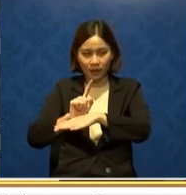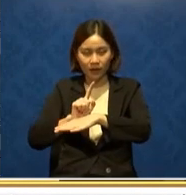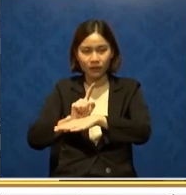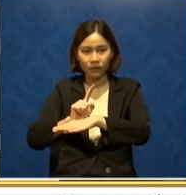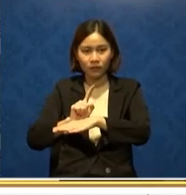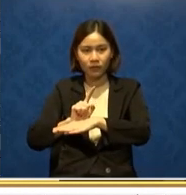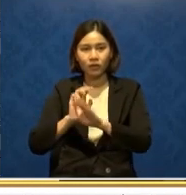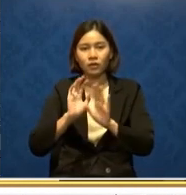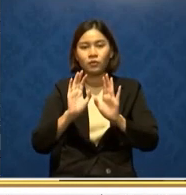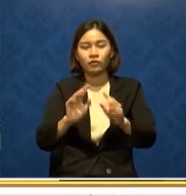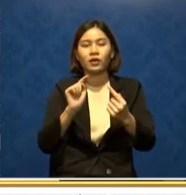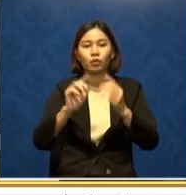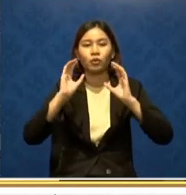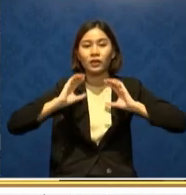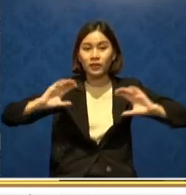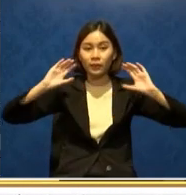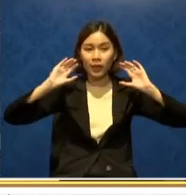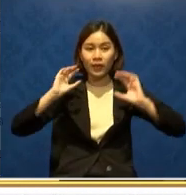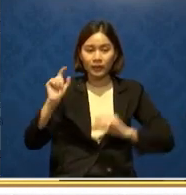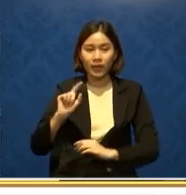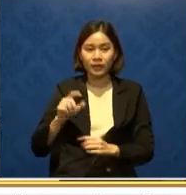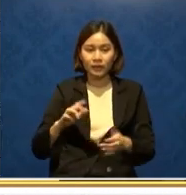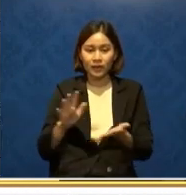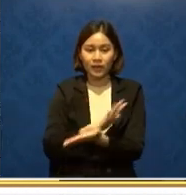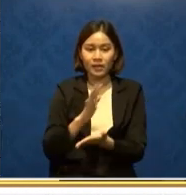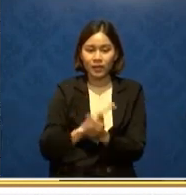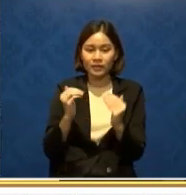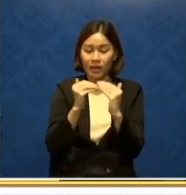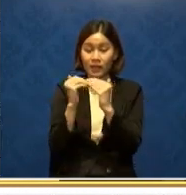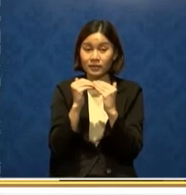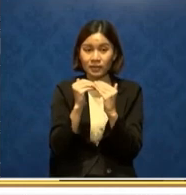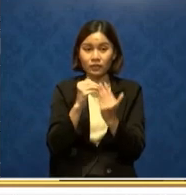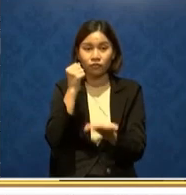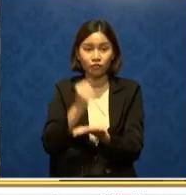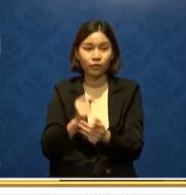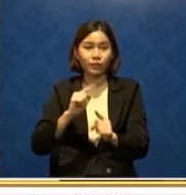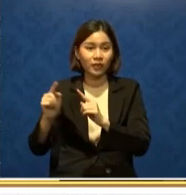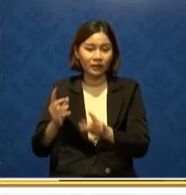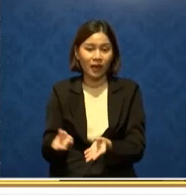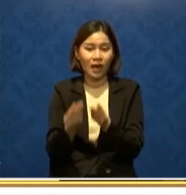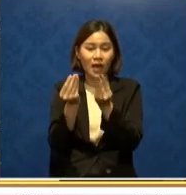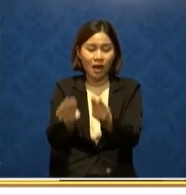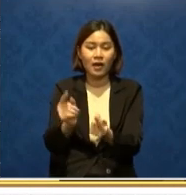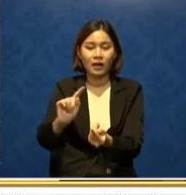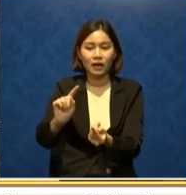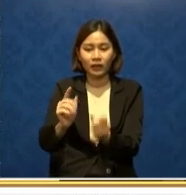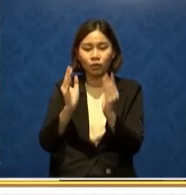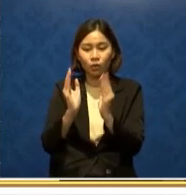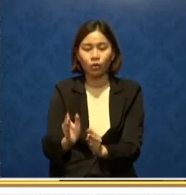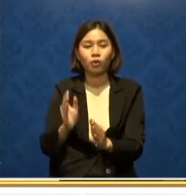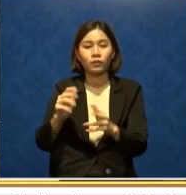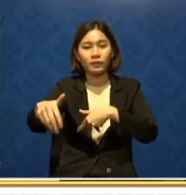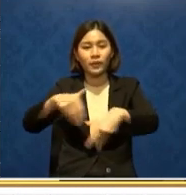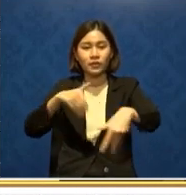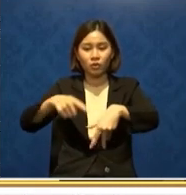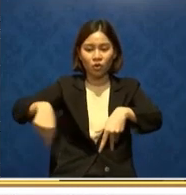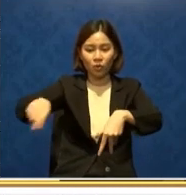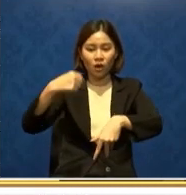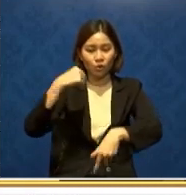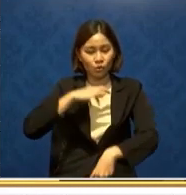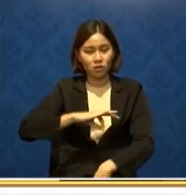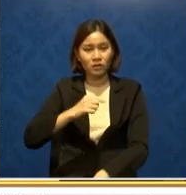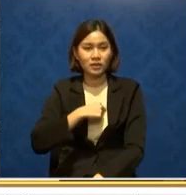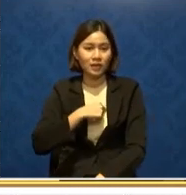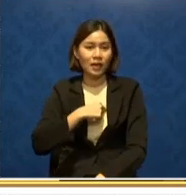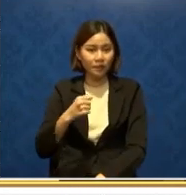าไปถึงรัฐบาลนะคะว่าเอกสารสิทธิ์ที่ออกให้เพื่อจะให้ประชาชนได้เกิดความมั่น